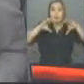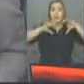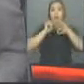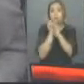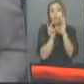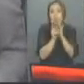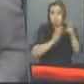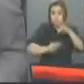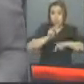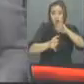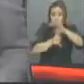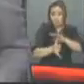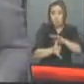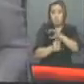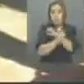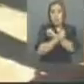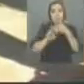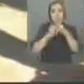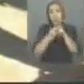ยั่งยืนติดตามจากรายงานค่ะ